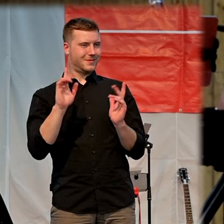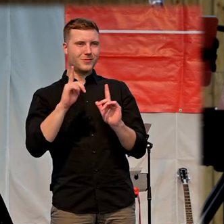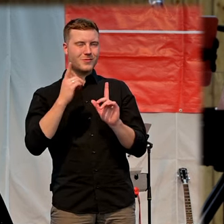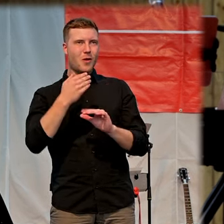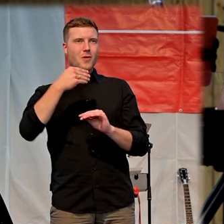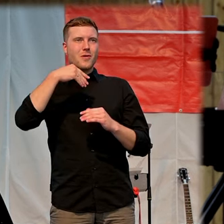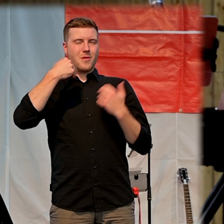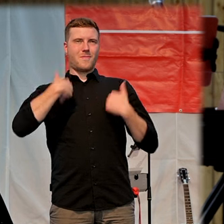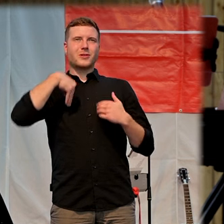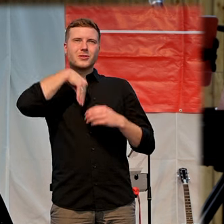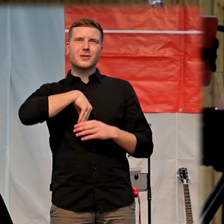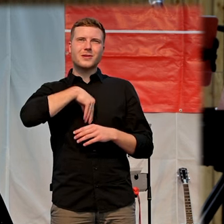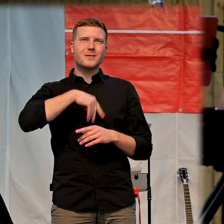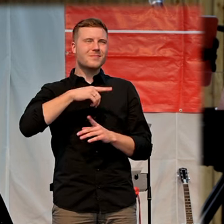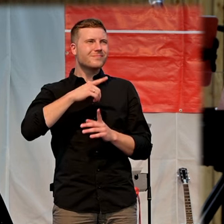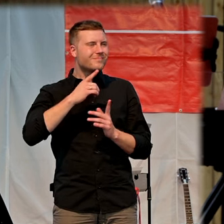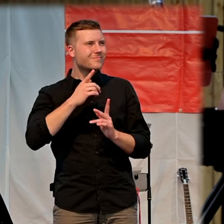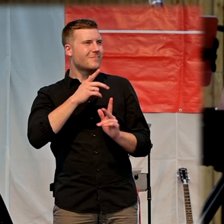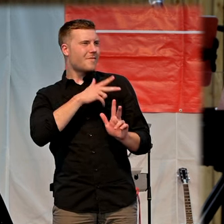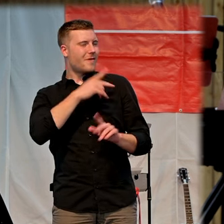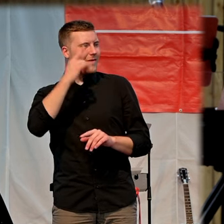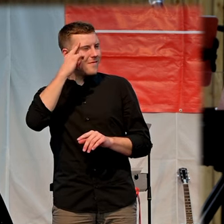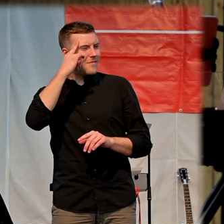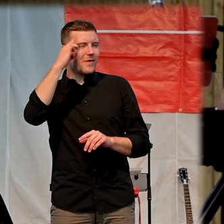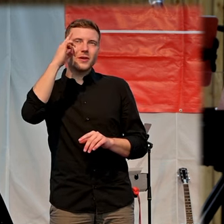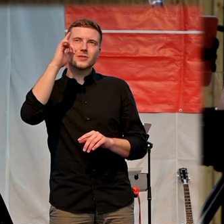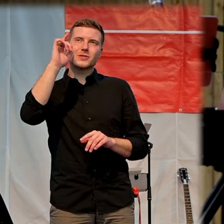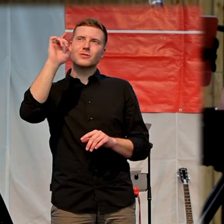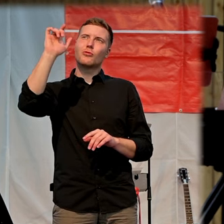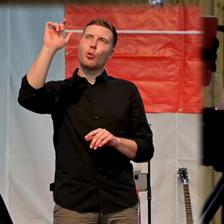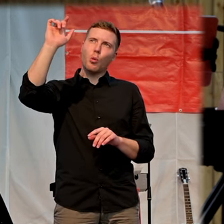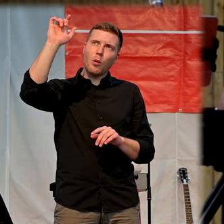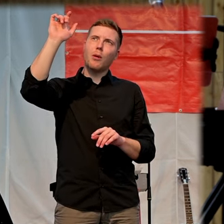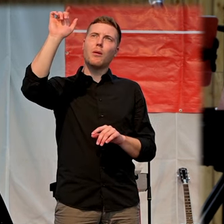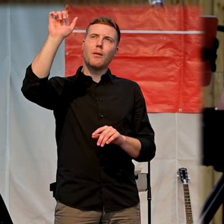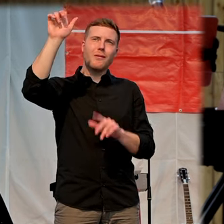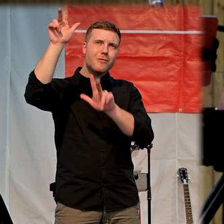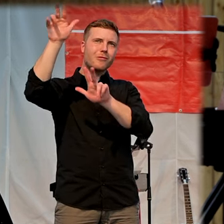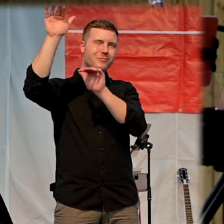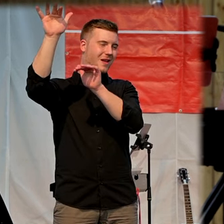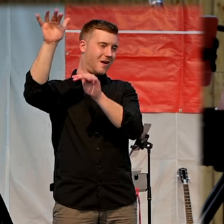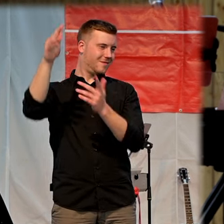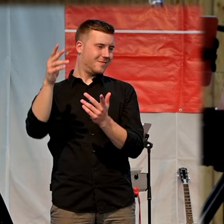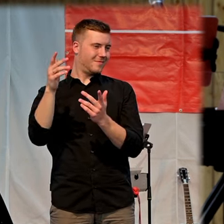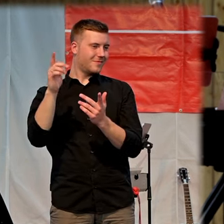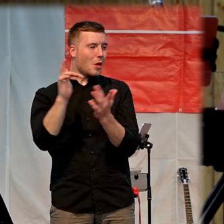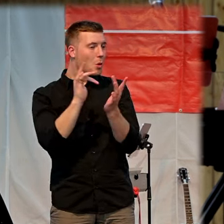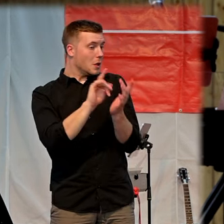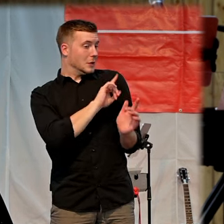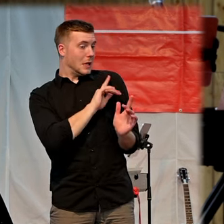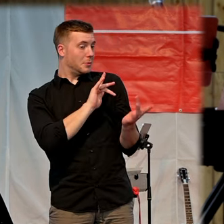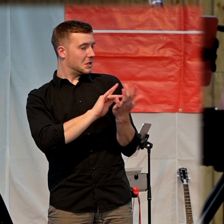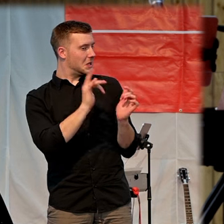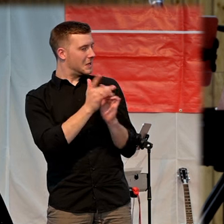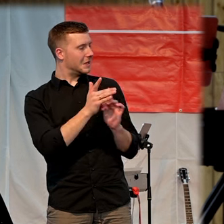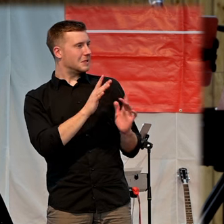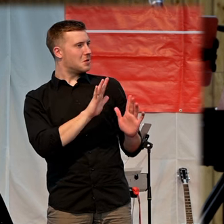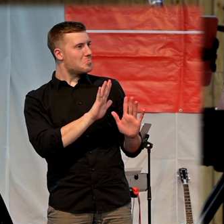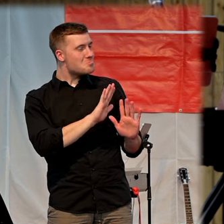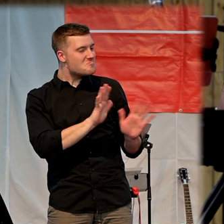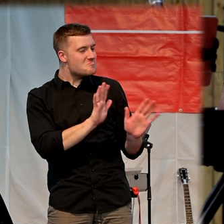des Menschen. Ein Soziologe. Er sagt, ich bin kein Christ, aber wir haben diese ganze spirituelle